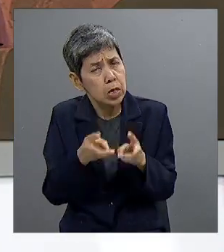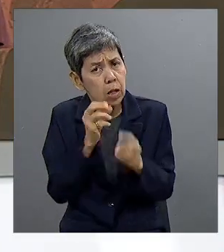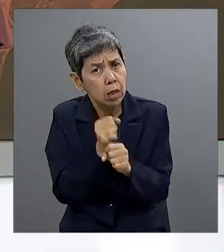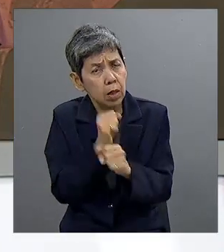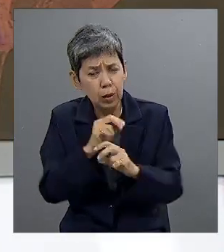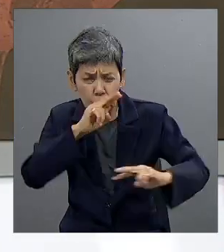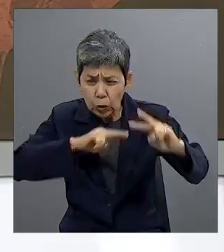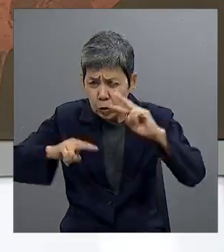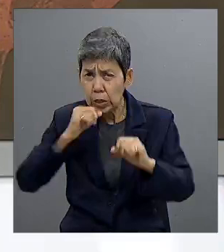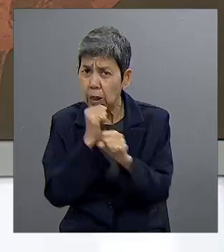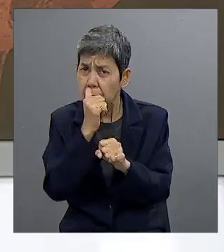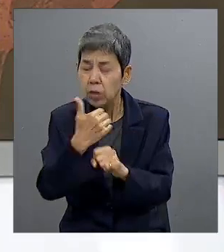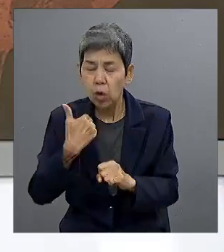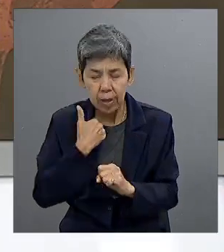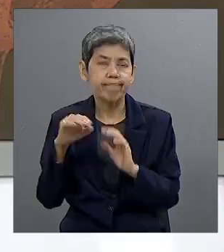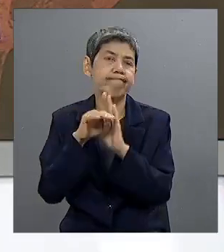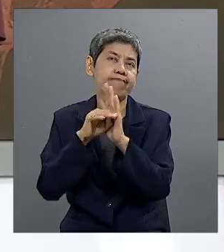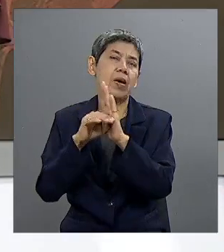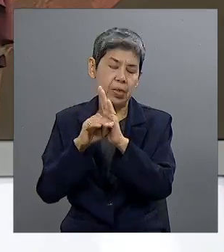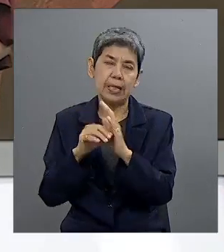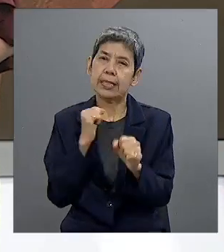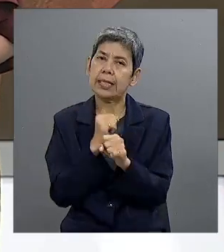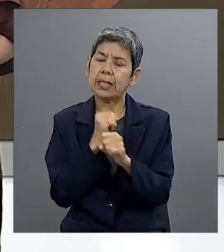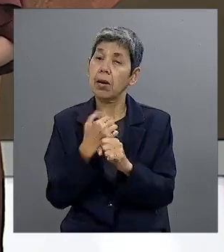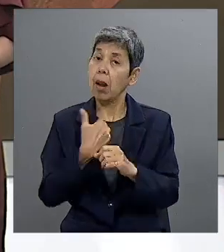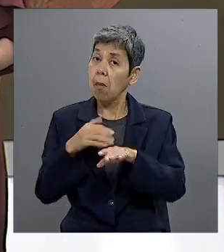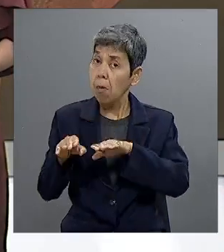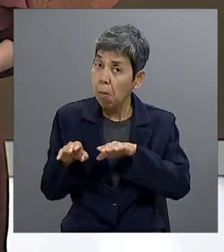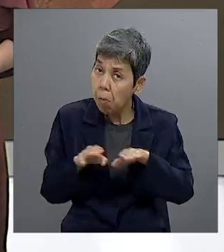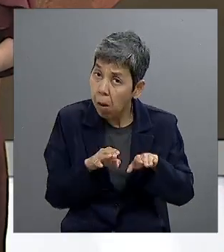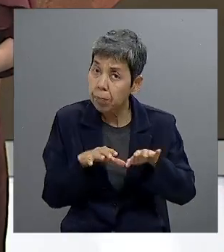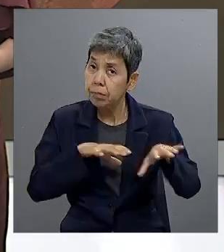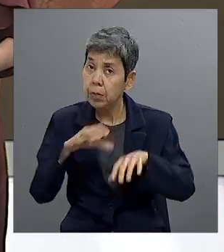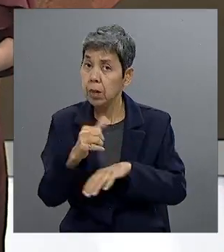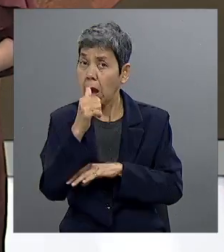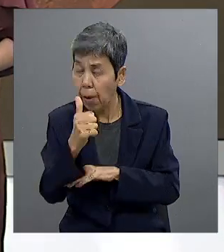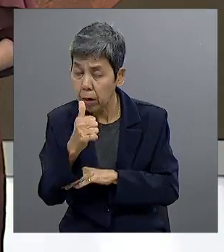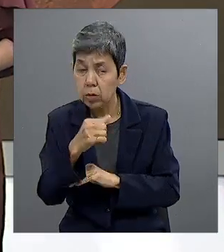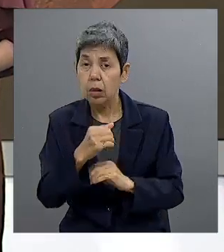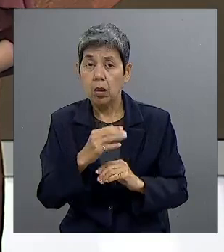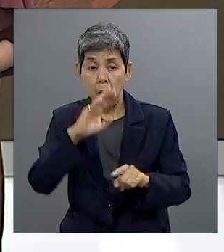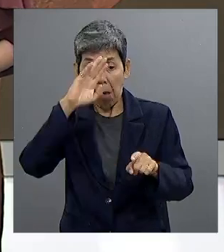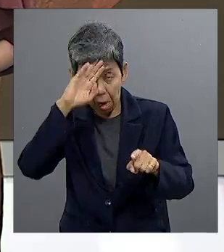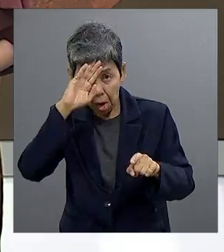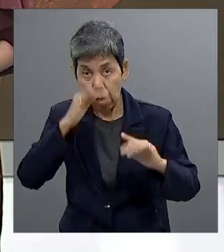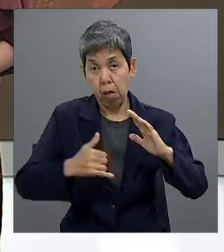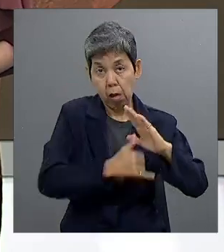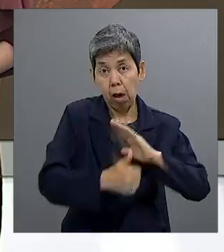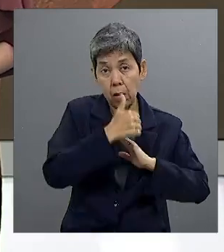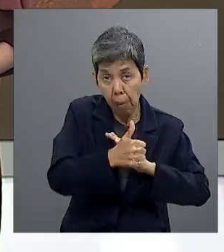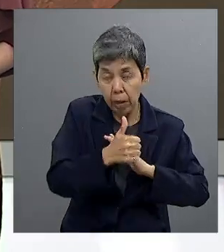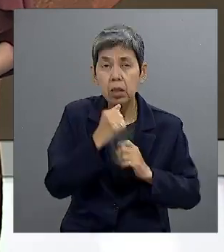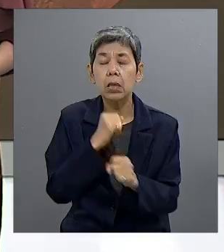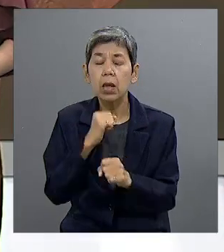เชิงรุกก็ต้องมีข้อกำหนดว่าตกลงแล้วมีความพร้อมที่จะจัดการจะกลับกันโรคแล้วก็สุ่มตรวจโดยใช้วิธีราทาง